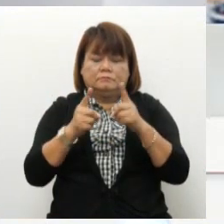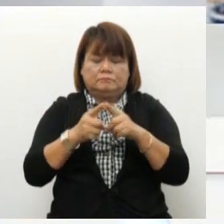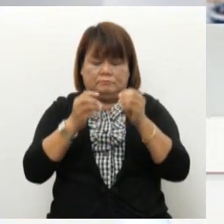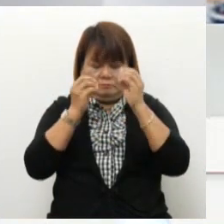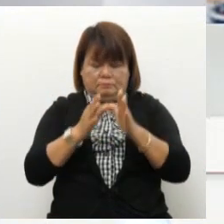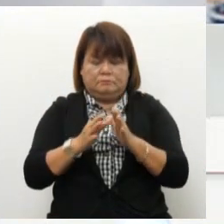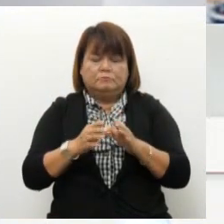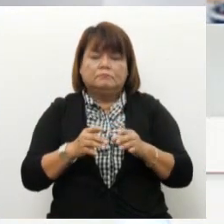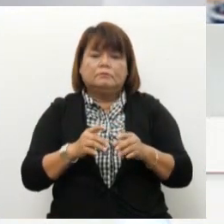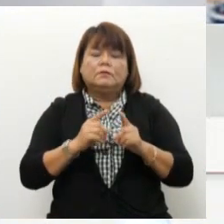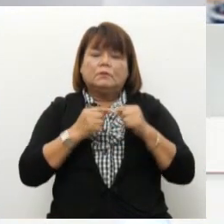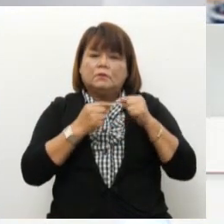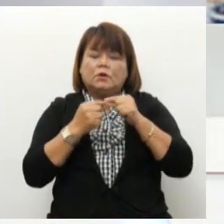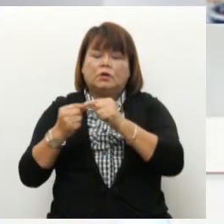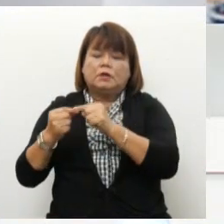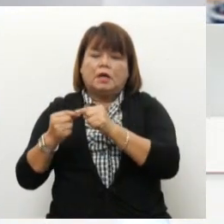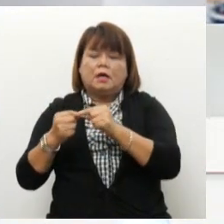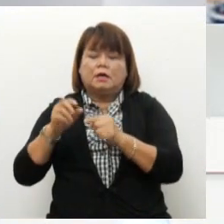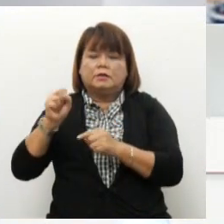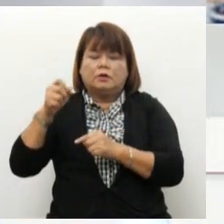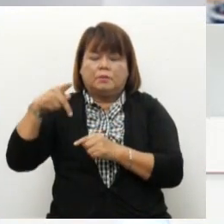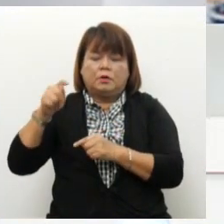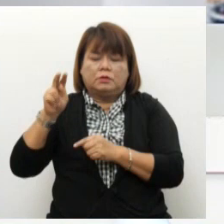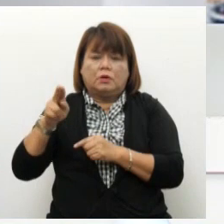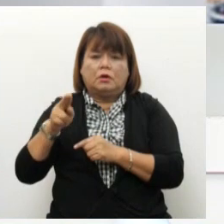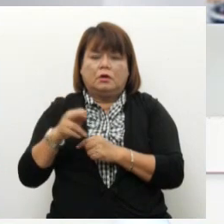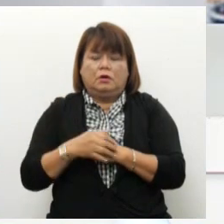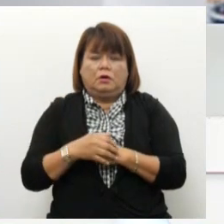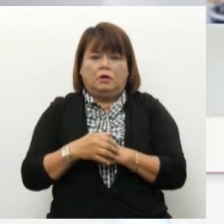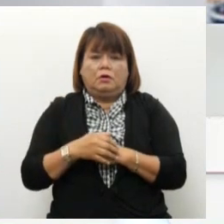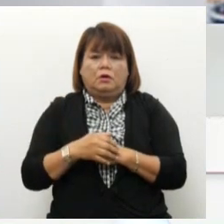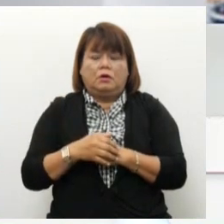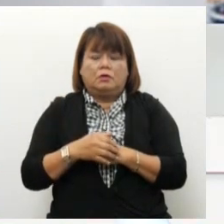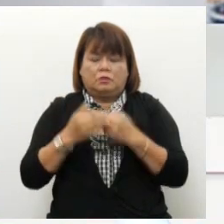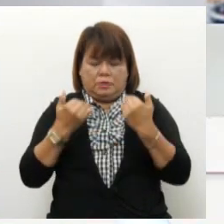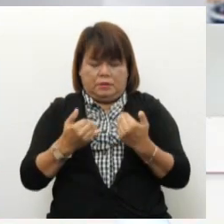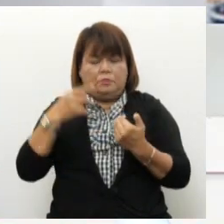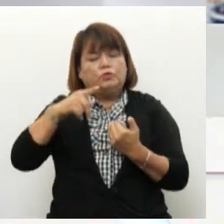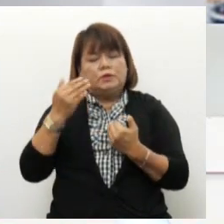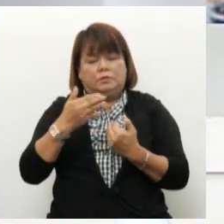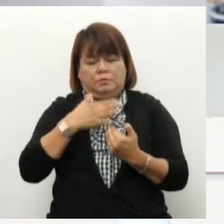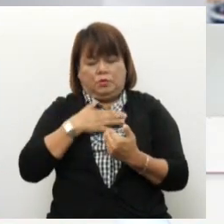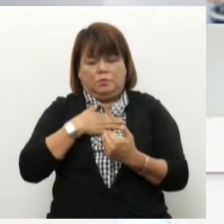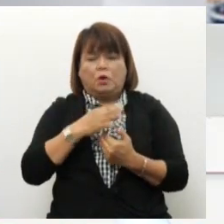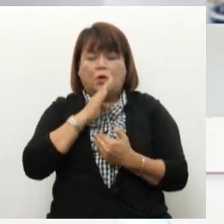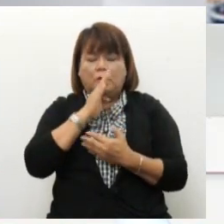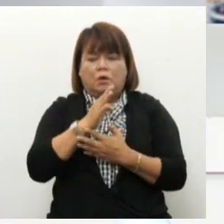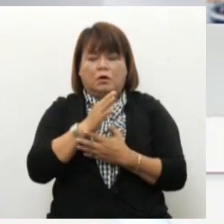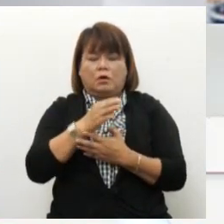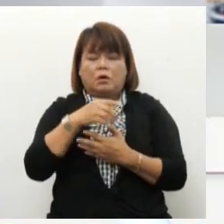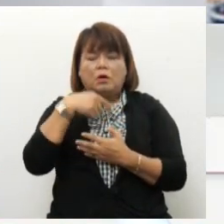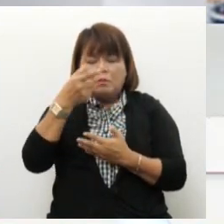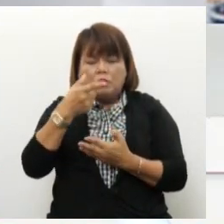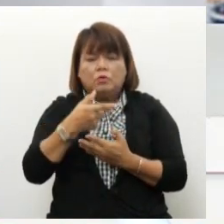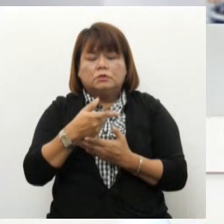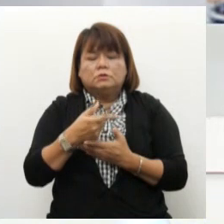สปท.ในโอกาสต่อไปสำหรับพุธนี้ผมก็คงขออนุญาตนำเรียนแจ้งท่านทั้งหลายใน